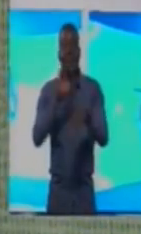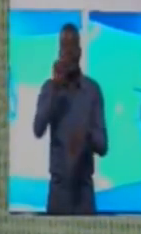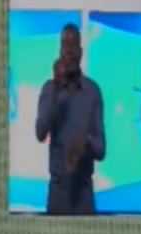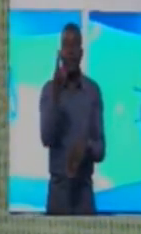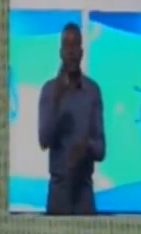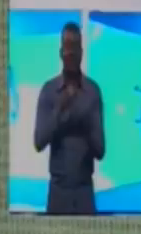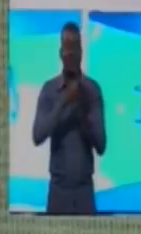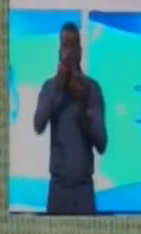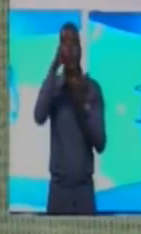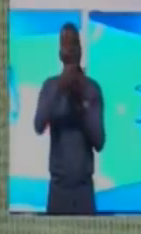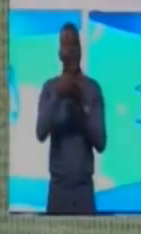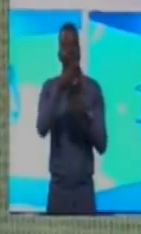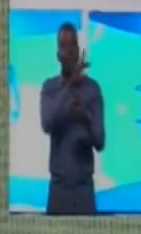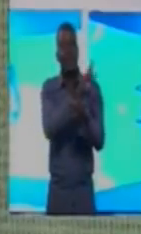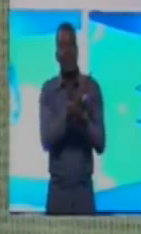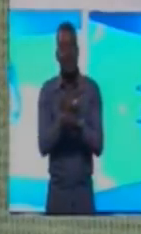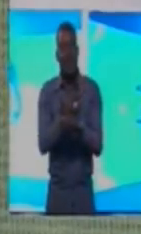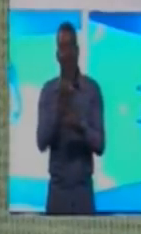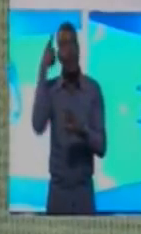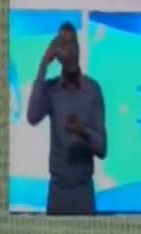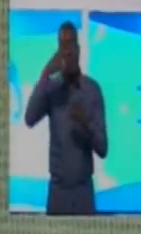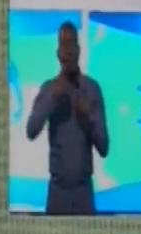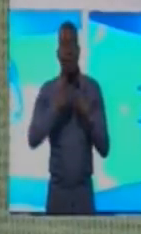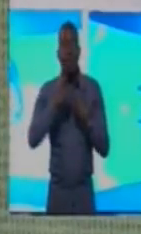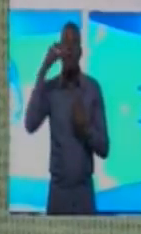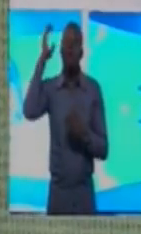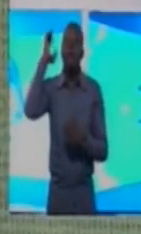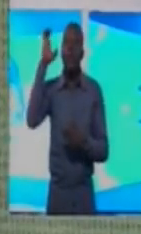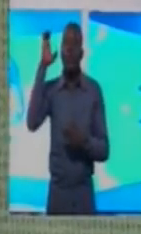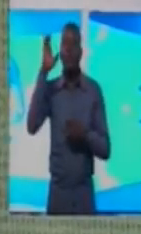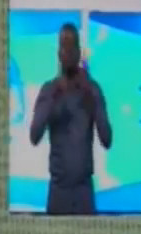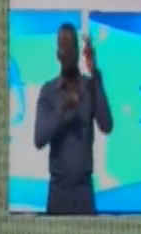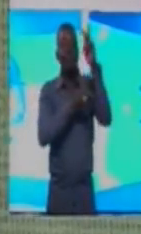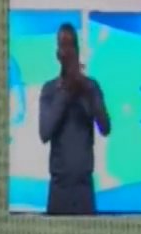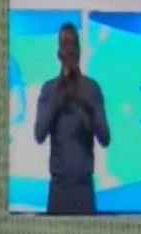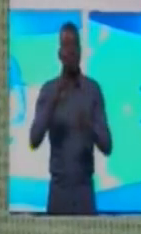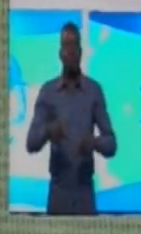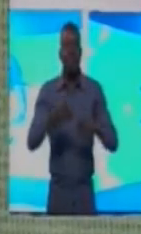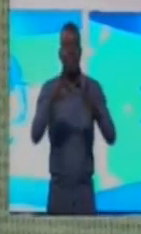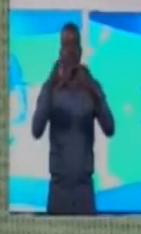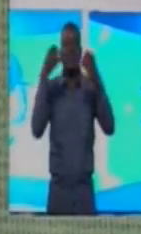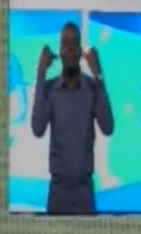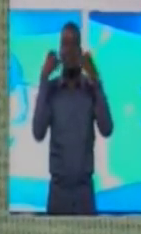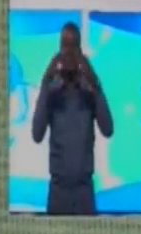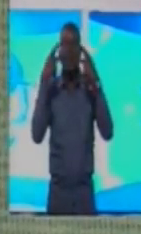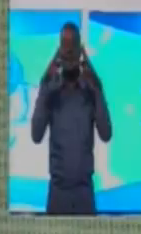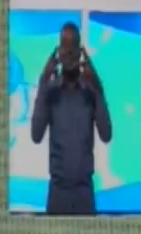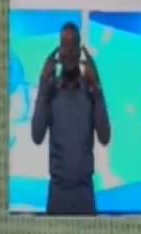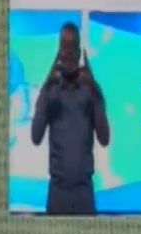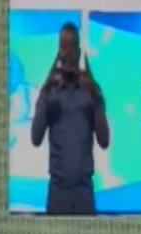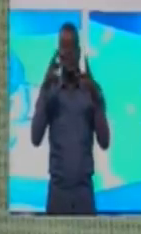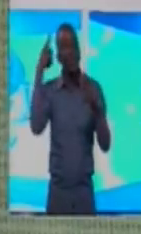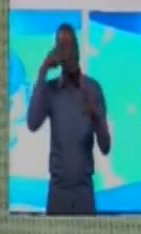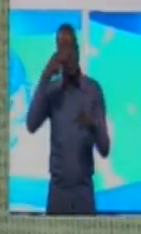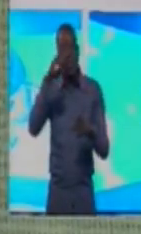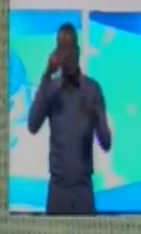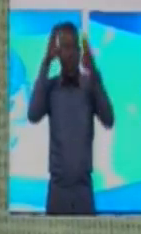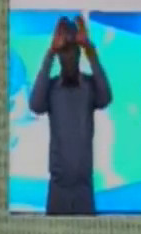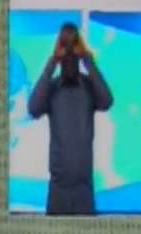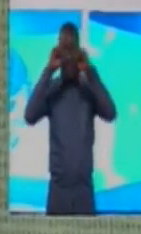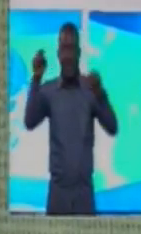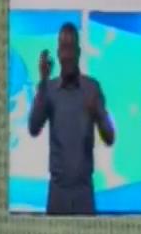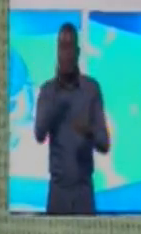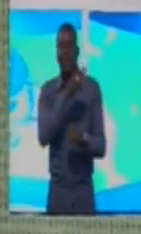décembre et placé en garde à vue pour avoir lors d'une conférence publique tenu des propos injurieux et outrageants à l'encontre du président du